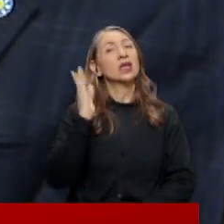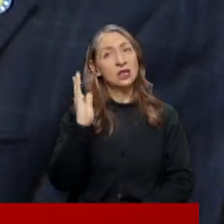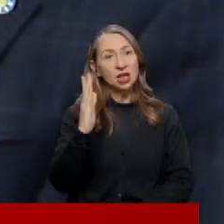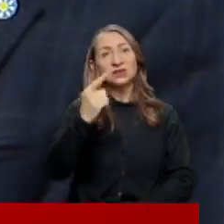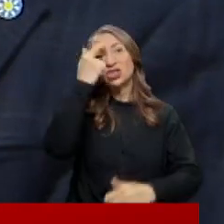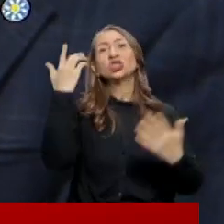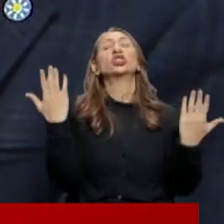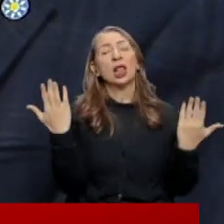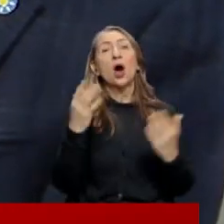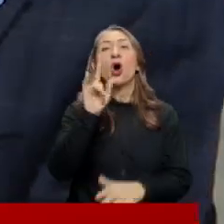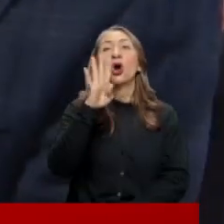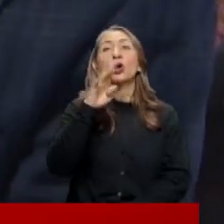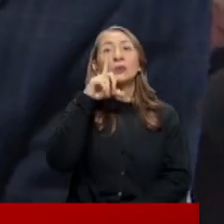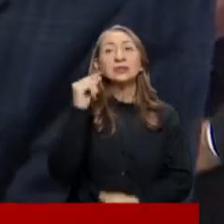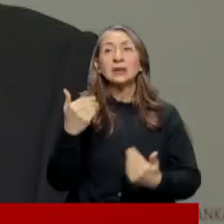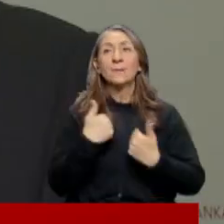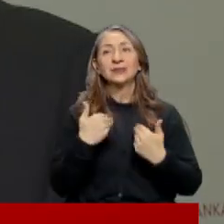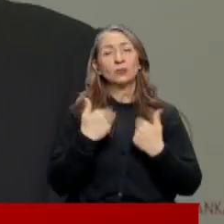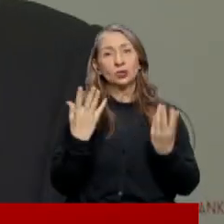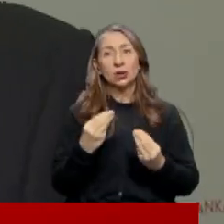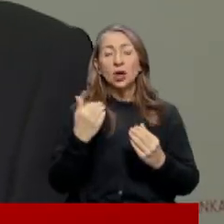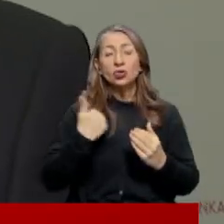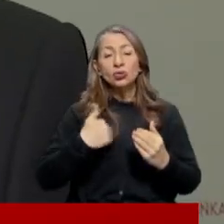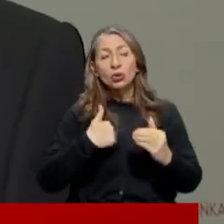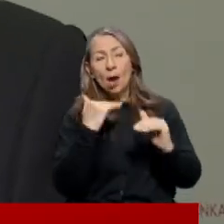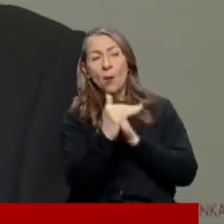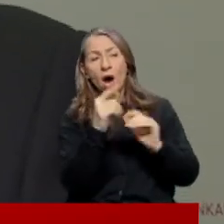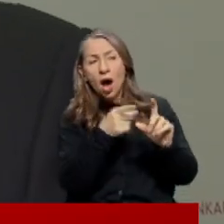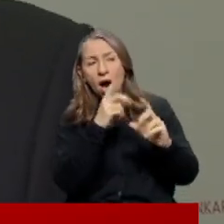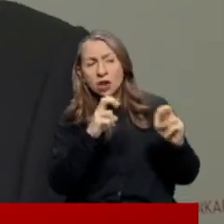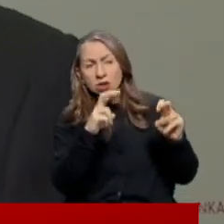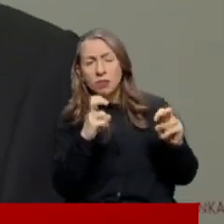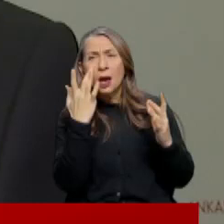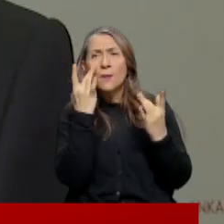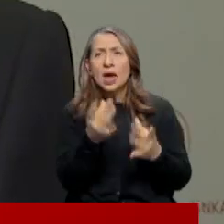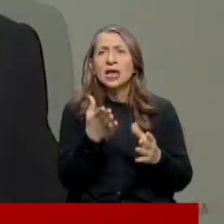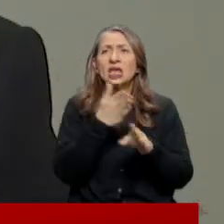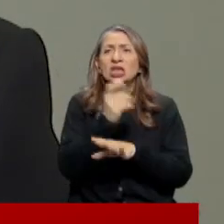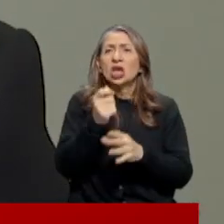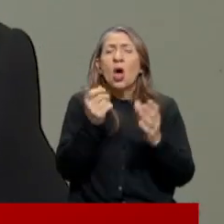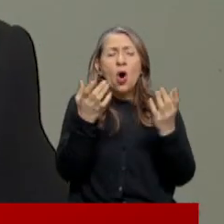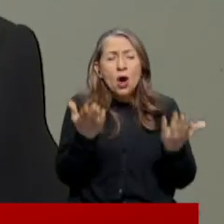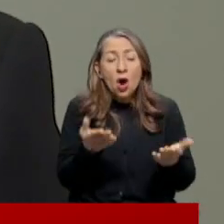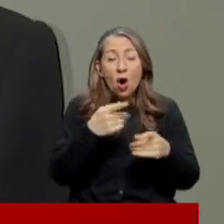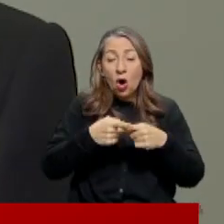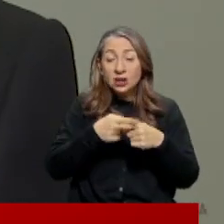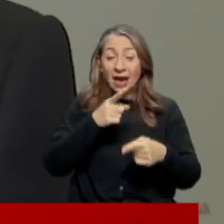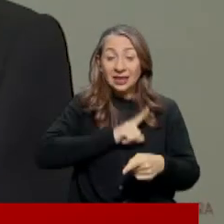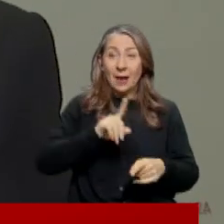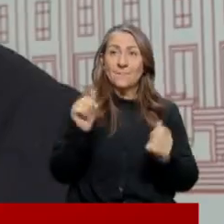gideriz ve inşallah 14 Mayıslar bizim olur. Kamu araştırmaları da ortada, tüm gerçekler de ortada. Ortak adayı